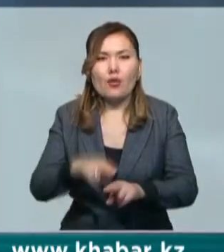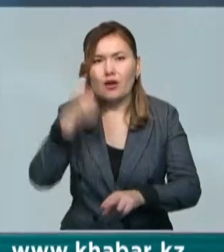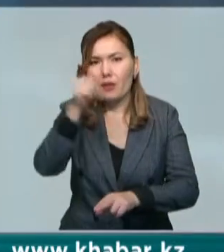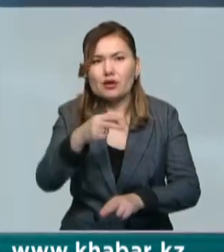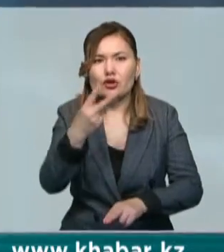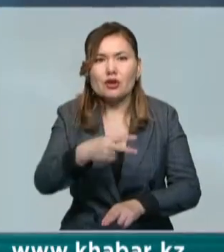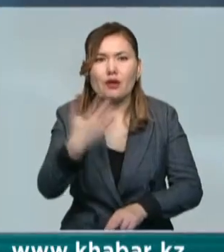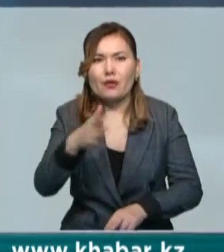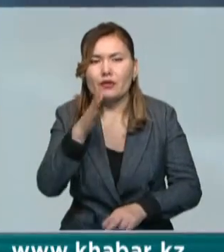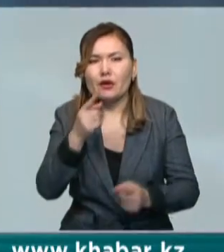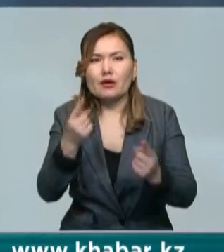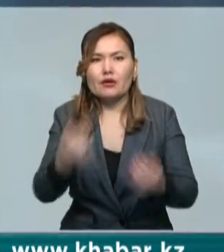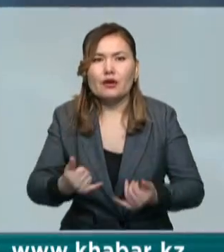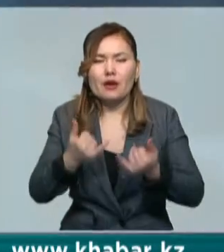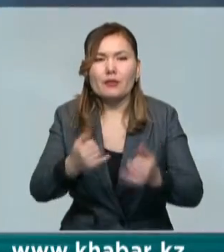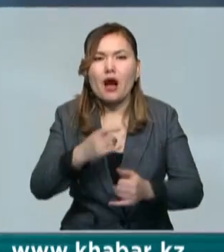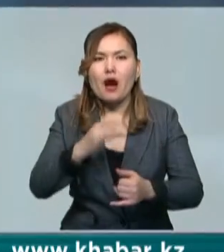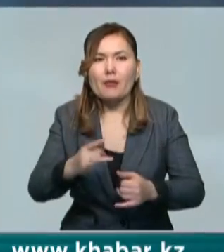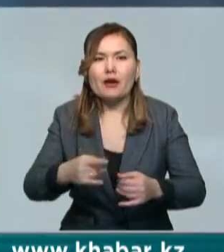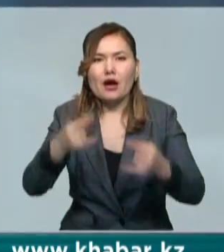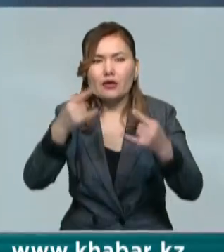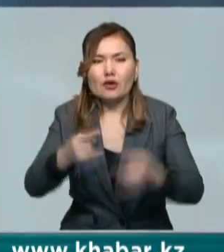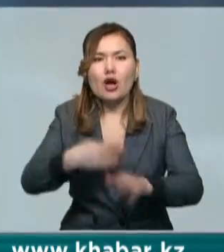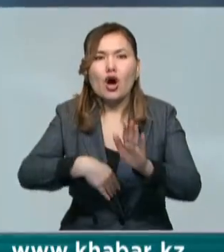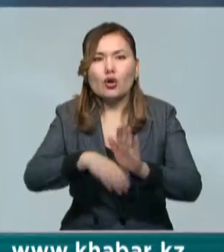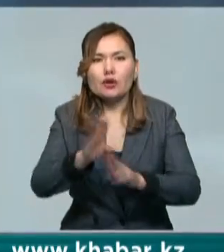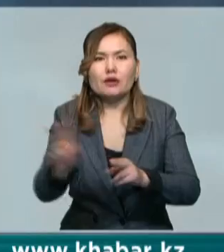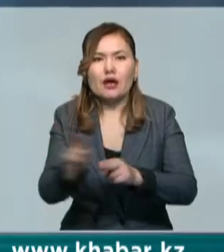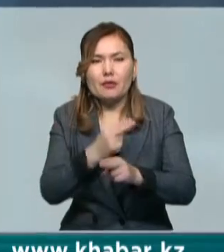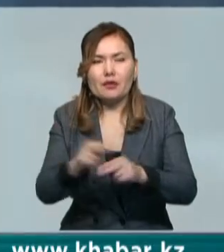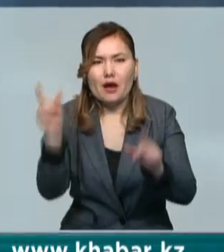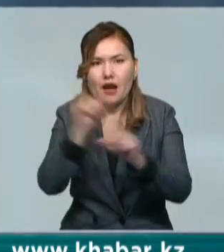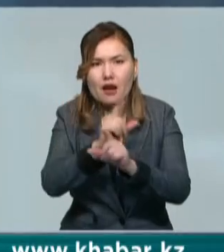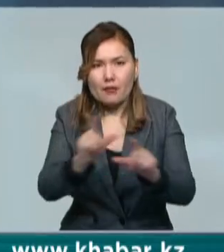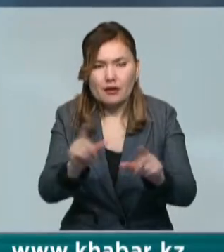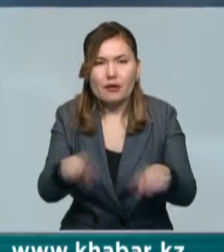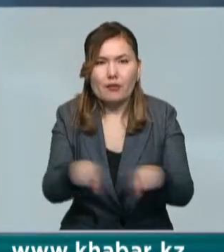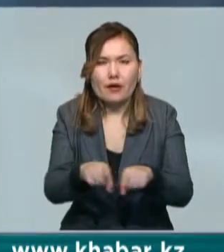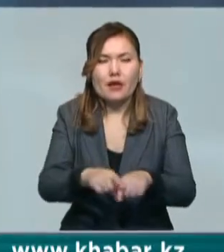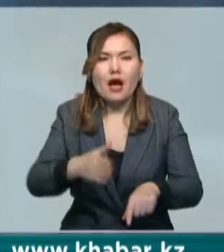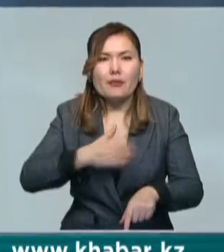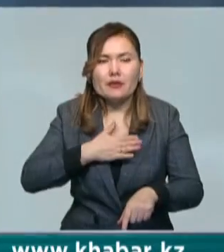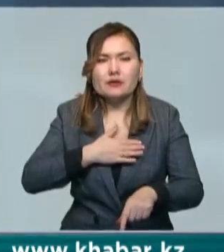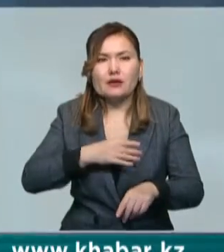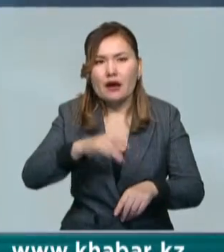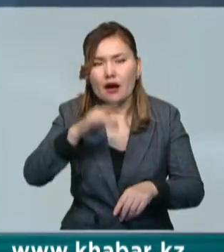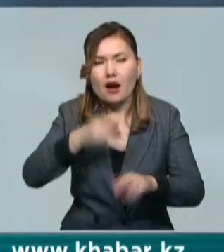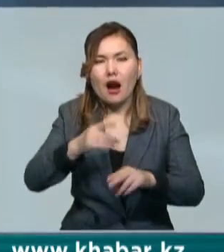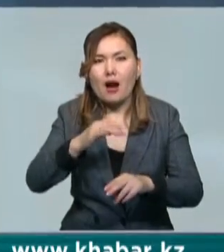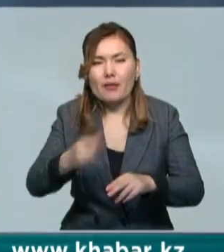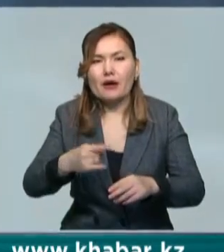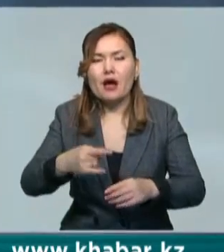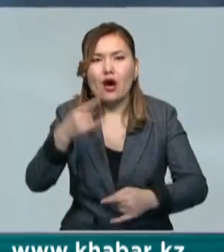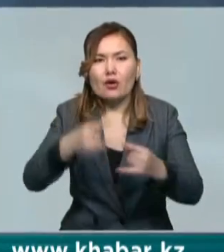Биыл 25 жылдығын атап өтетін хабар агенттігі үздіктерді тәрбиелейтін мектепке айналды. Біздің арнамызда еңбек жолын